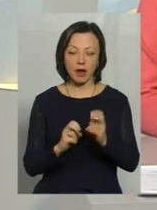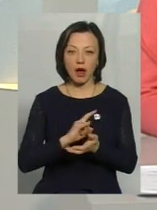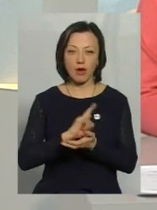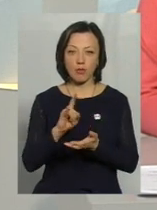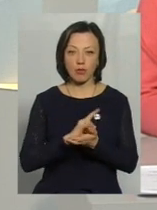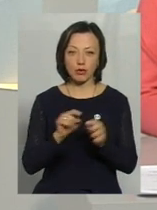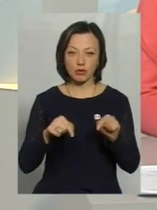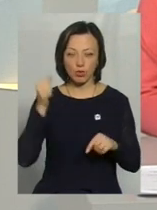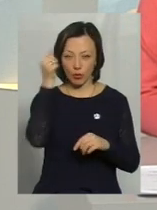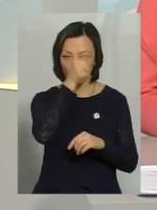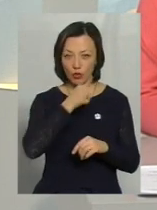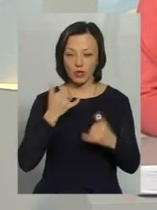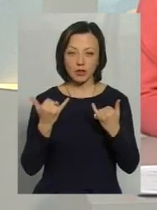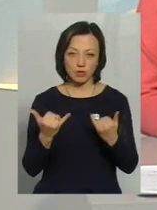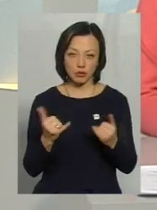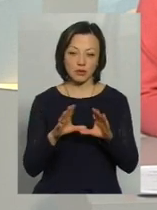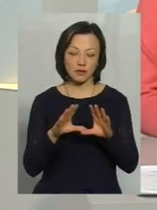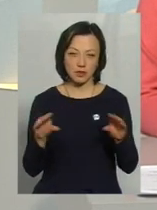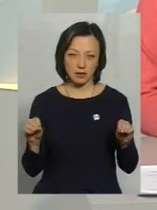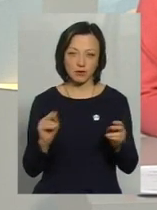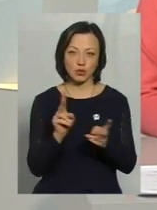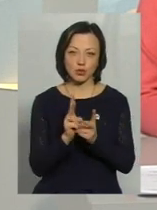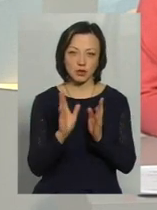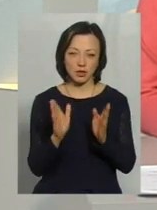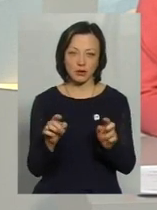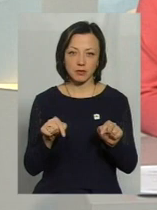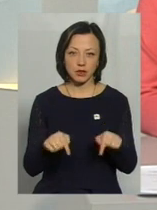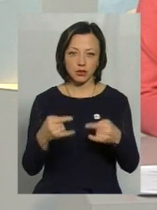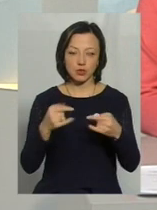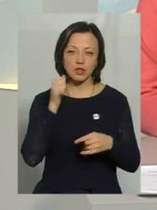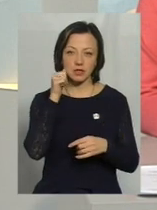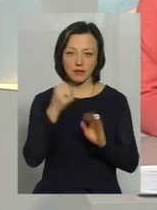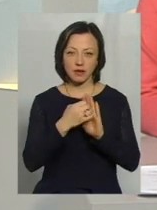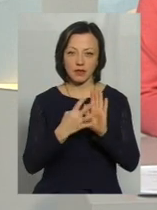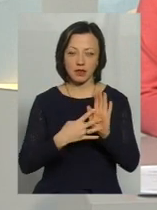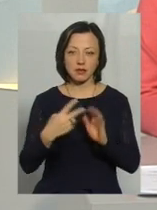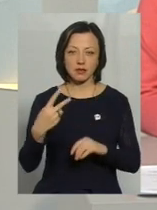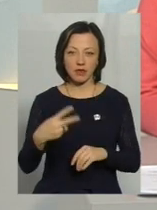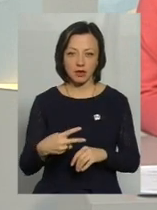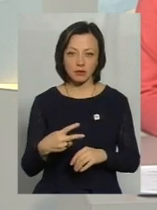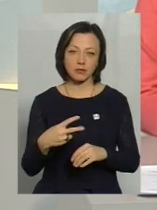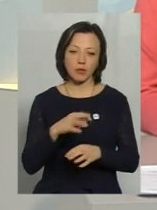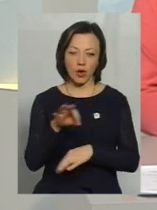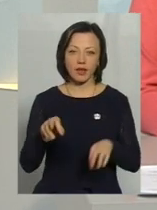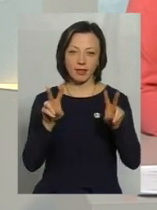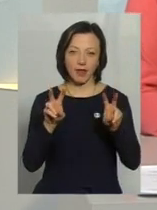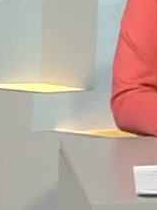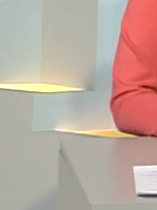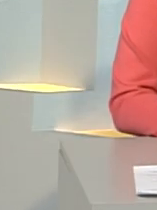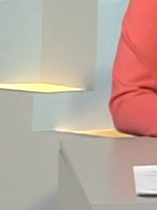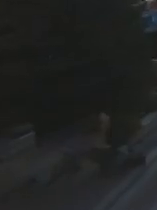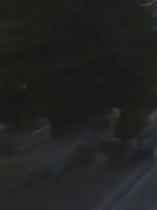«Аеропорт» цього року. А на сьогодні я з вами прощаюсь. Зустрінемося у цій студії завтра о 19:20 у проєкті «Тема дня».